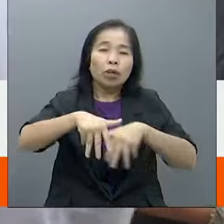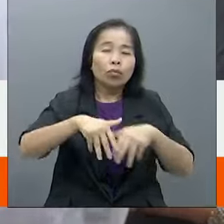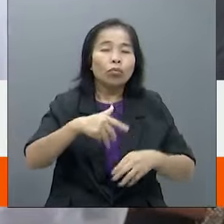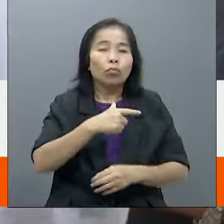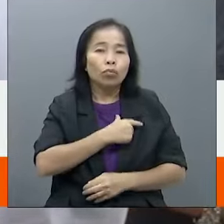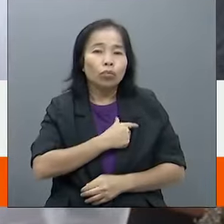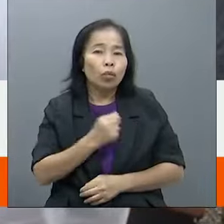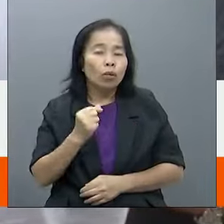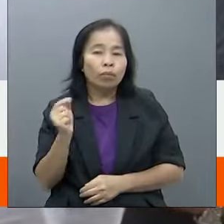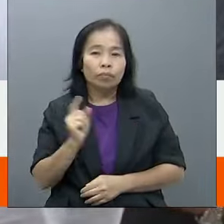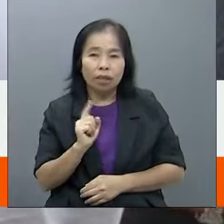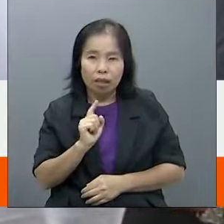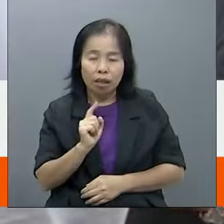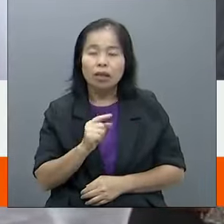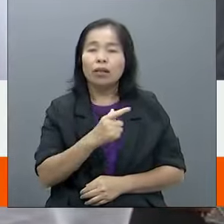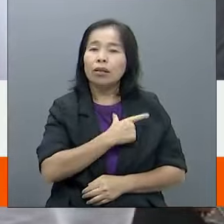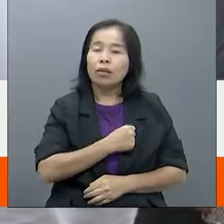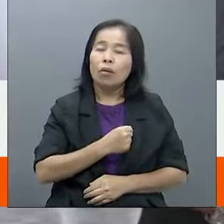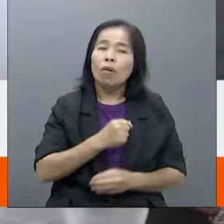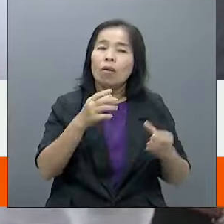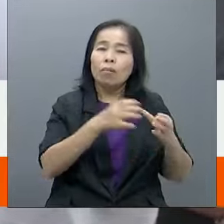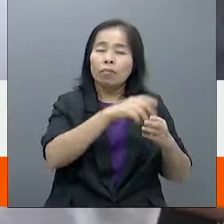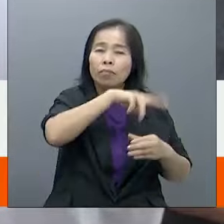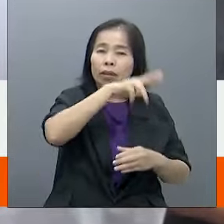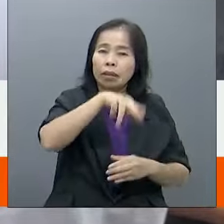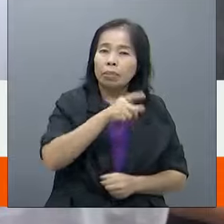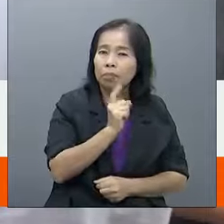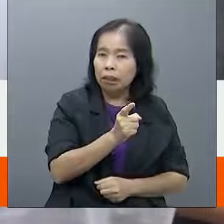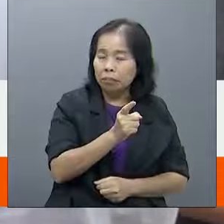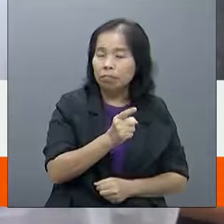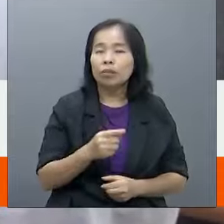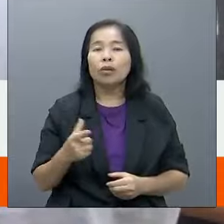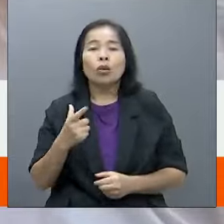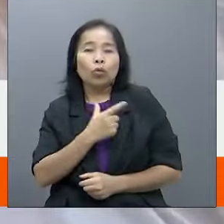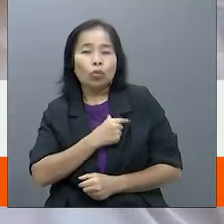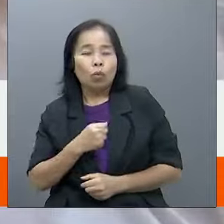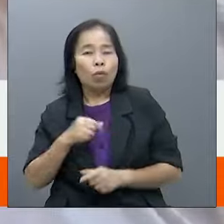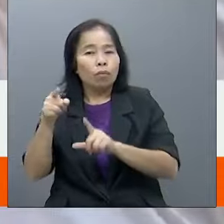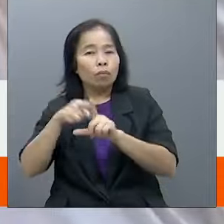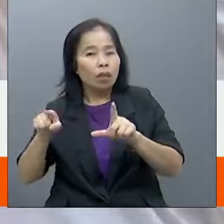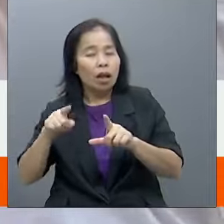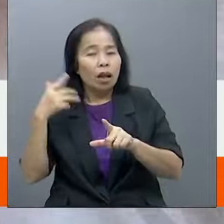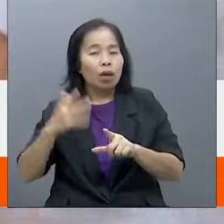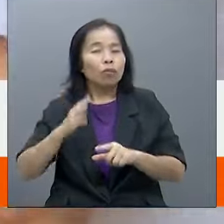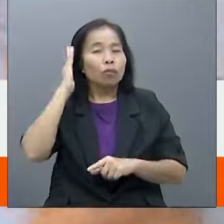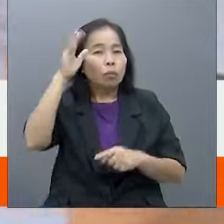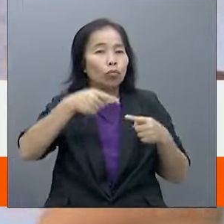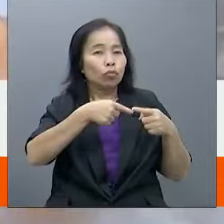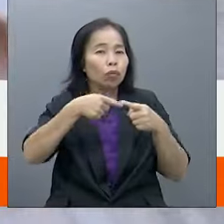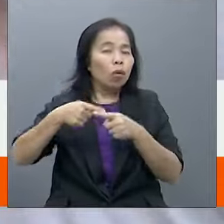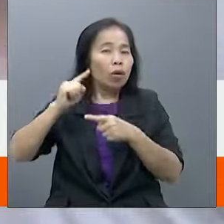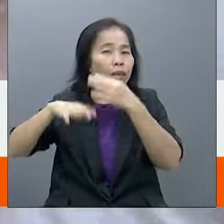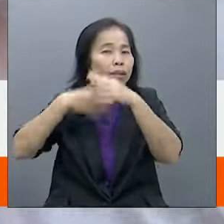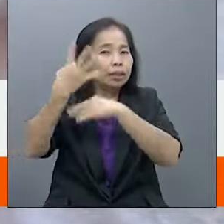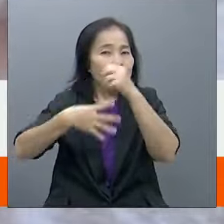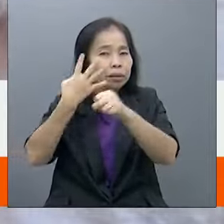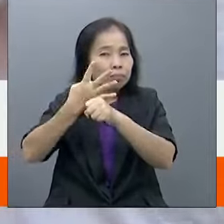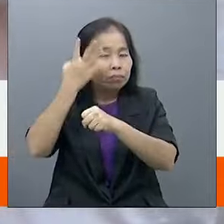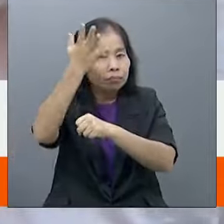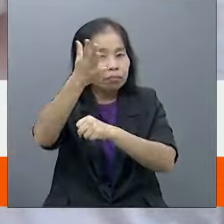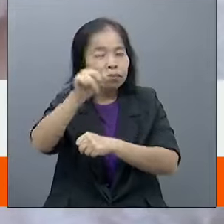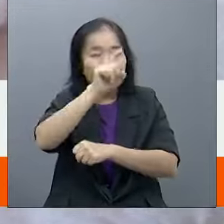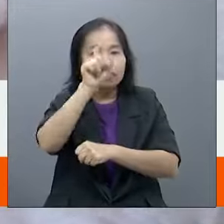ขึ้นสูงเมื่อปีที่แล้วเนี่ยมันจะสามารถนะครับต่อเนื่องมาถึงกระแสของการเลือกตั้งท้องถิ่นได้ไหมซึ่งไม่ใช่มีแค่อบจนะมันจะตามมาด้ว